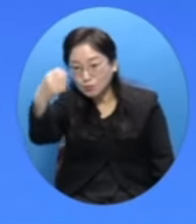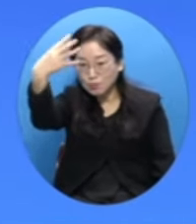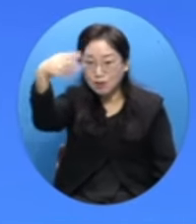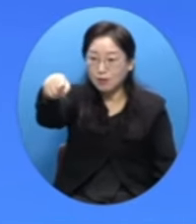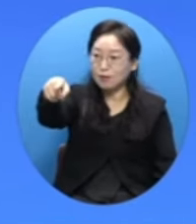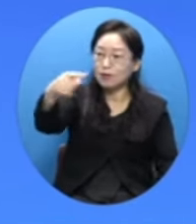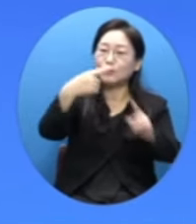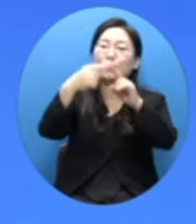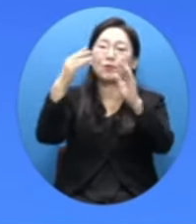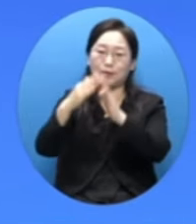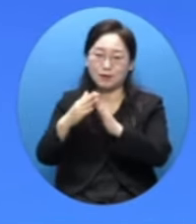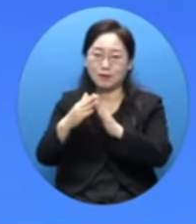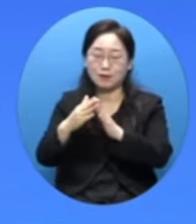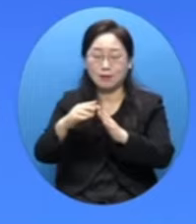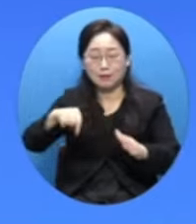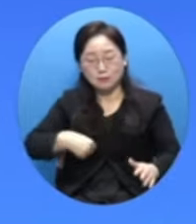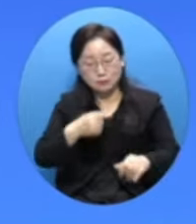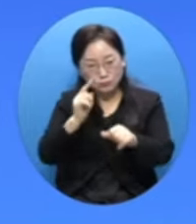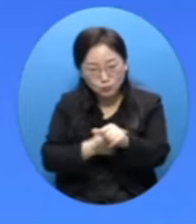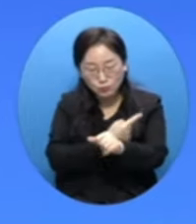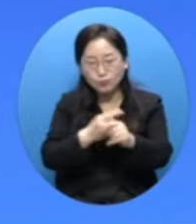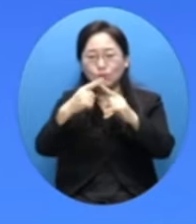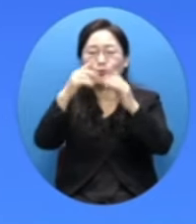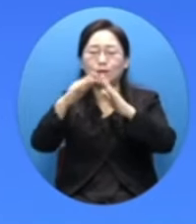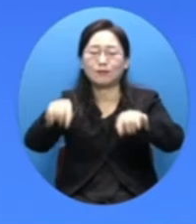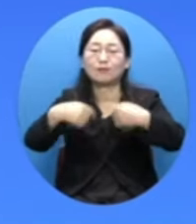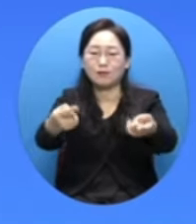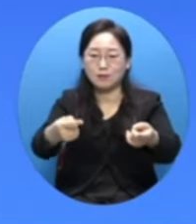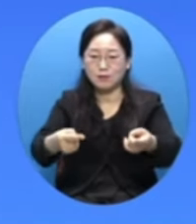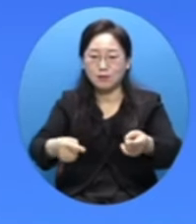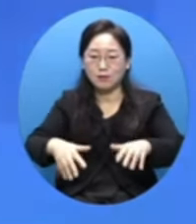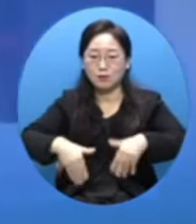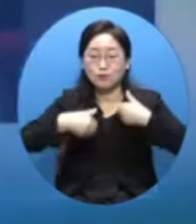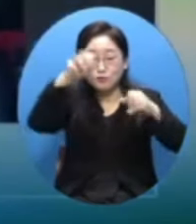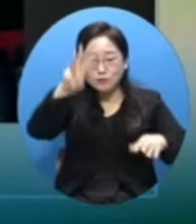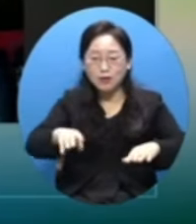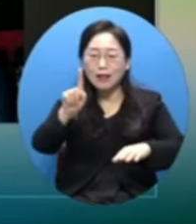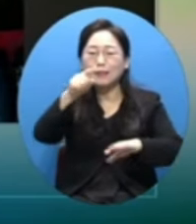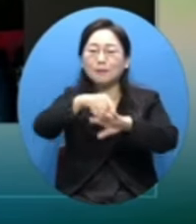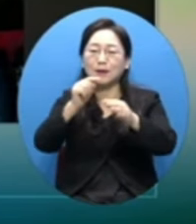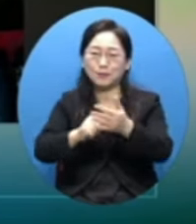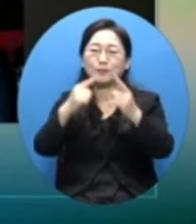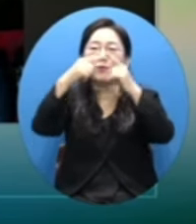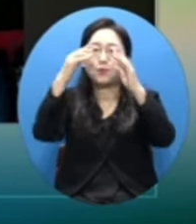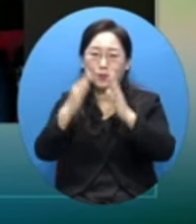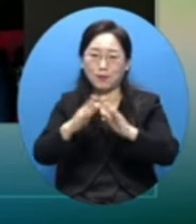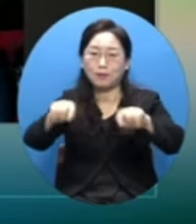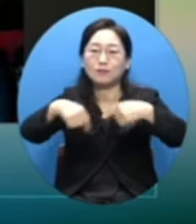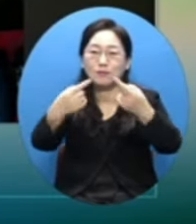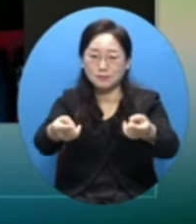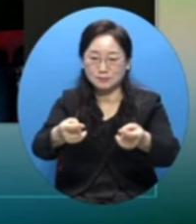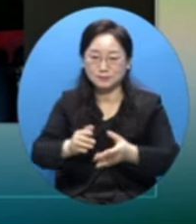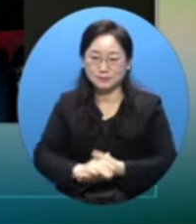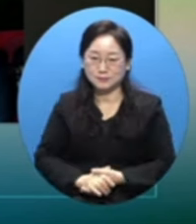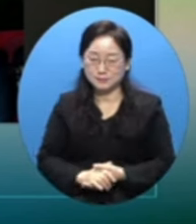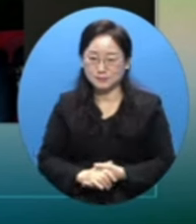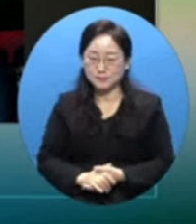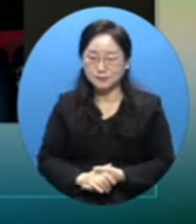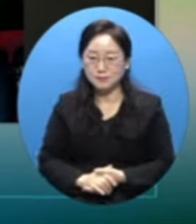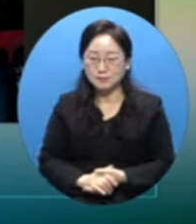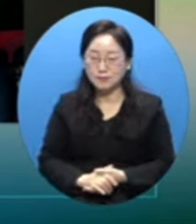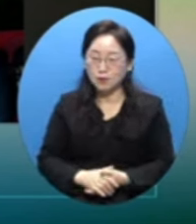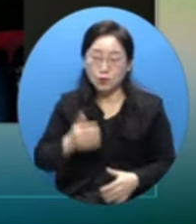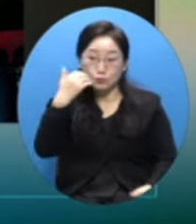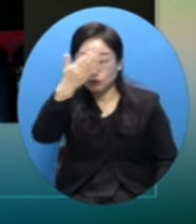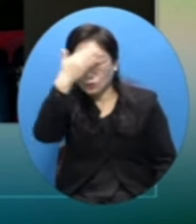교회인데 그 자기도 모르게 교회로 발걸음을 옮겼습니다. 춘천 한마음교회였는데 이곳에 들어갔는데 한